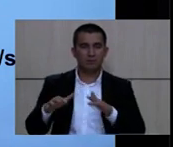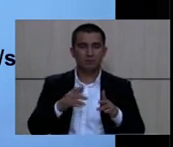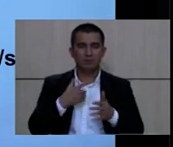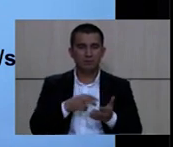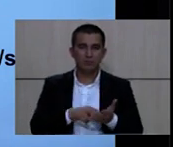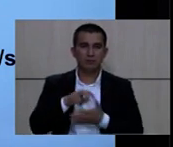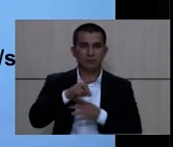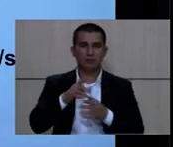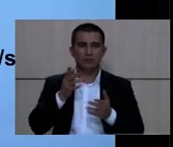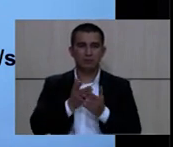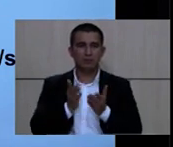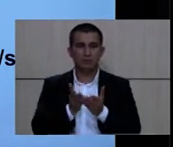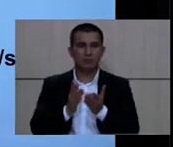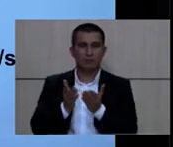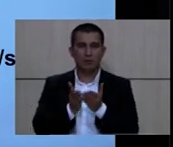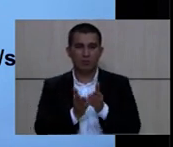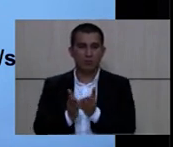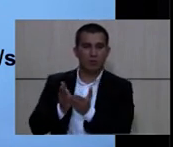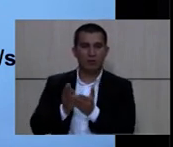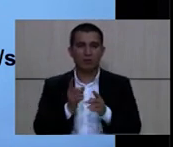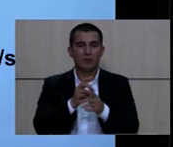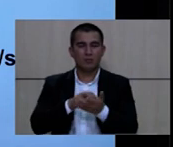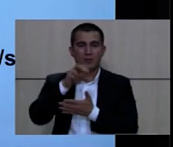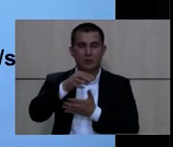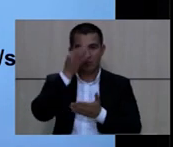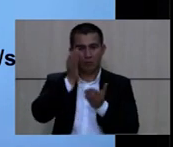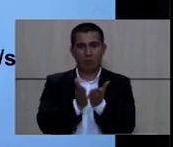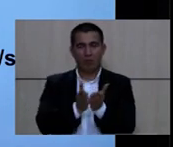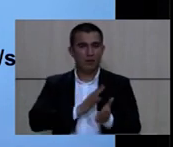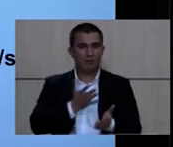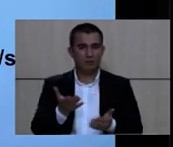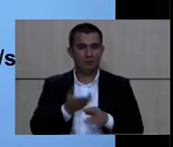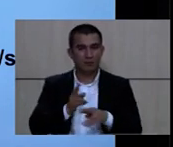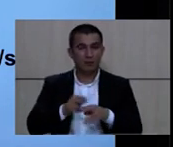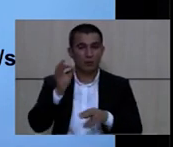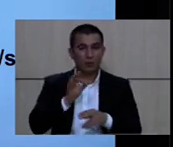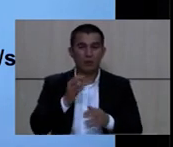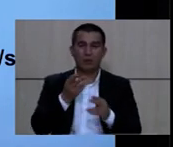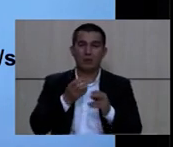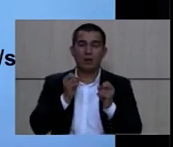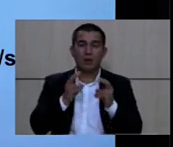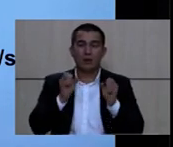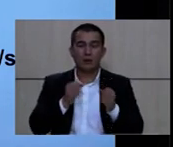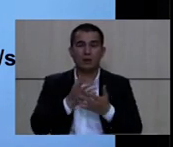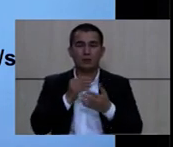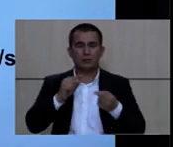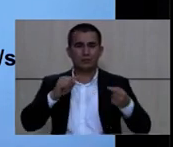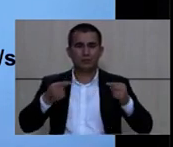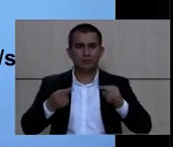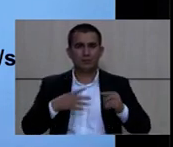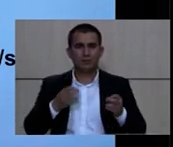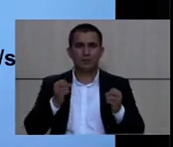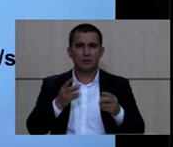yerda qo'llaniladi. Ya'ni jismning bir qismi undan qandaydir tezlik bilan ajralganda, jism unga qarama-qarshi